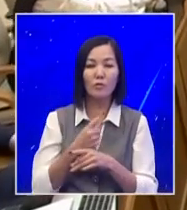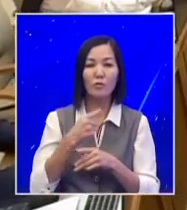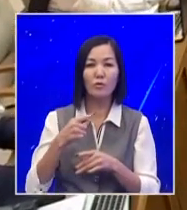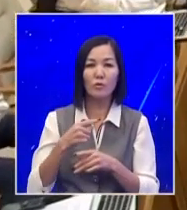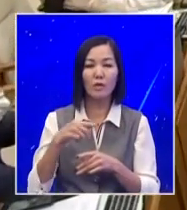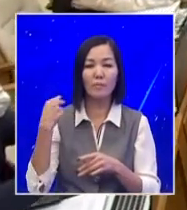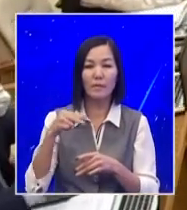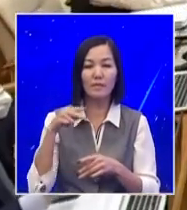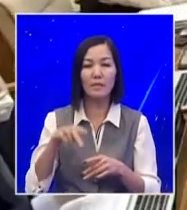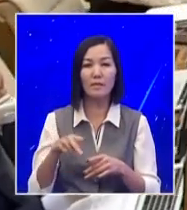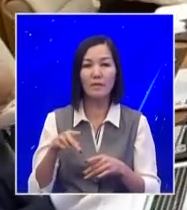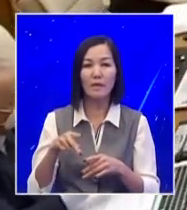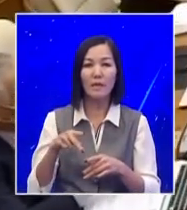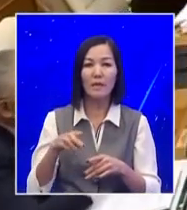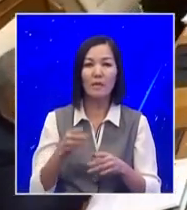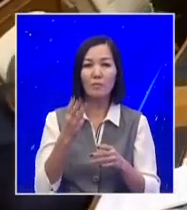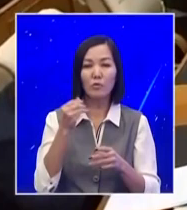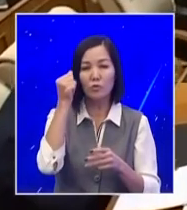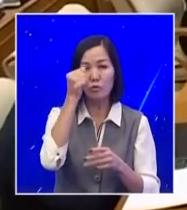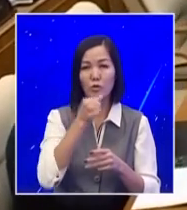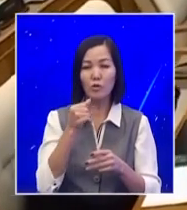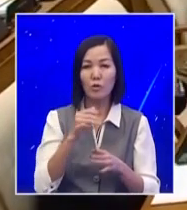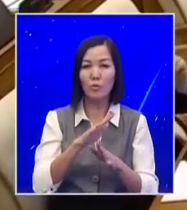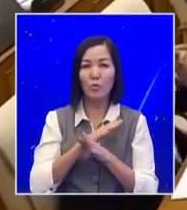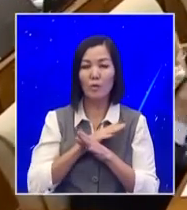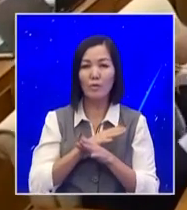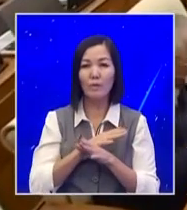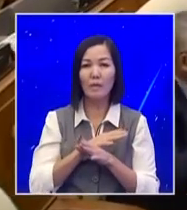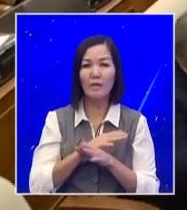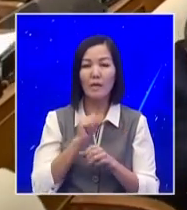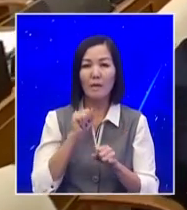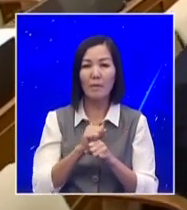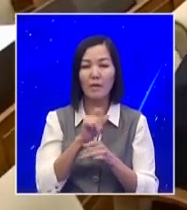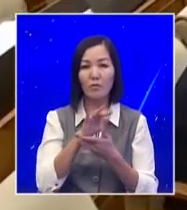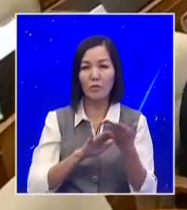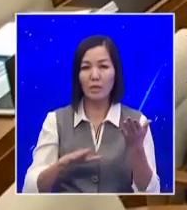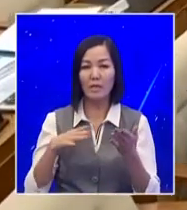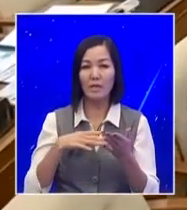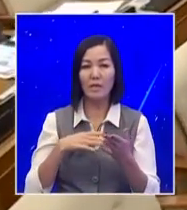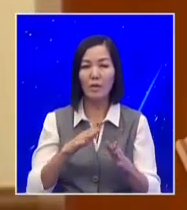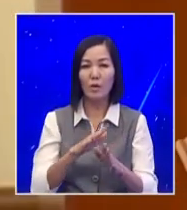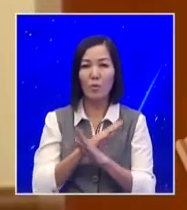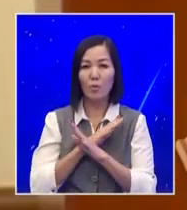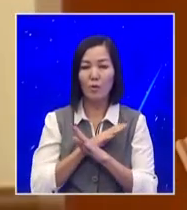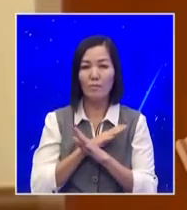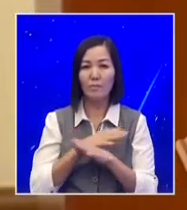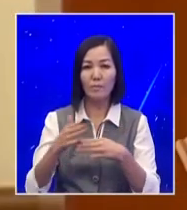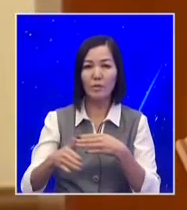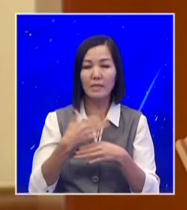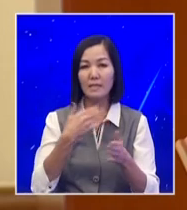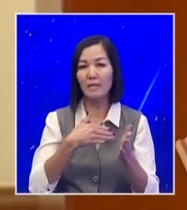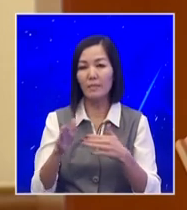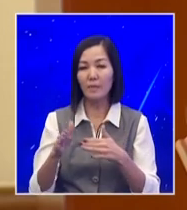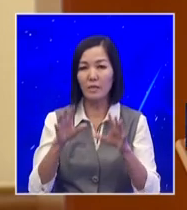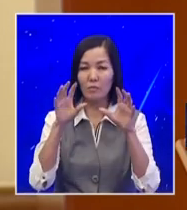жарлығымен 2003 жылдан бастап елімізде өлім жазасына мораторий жарияланып еді. өлім жазасын алып тастау мәселесі тек заңды